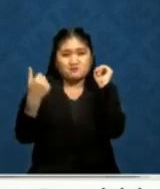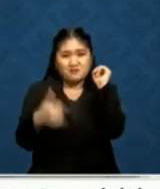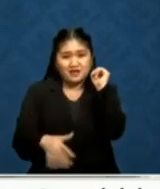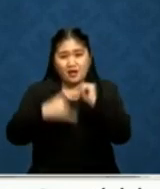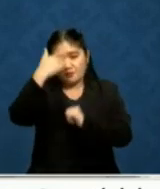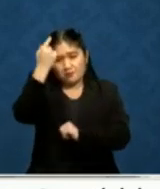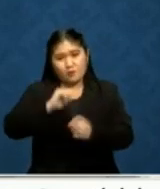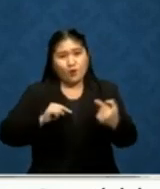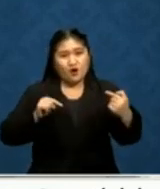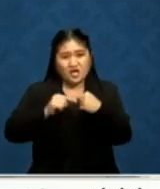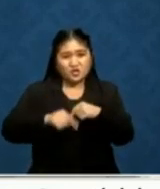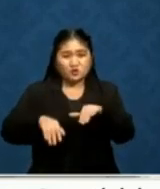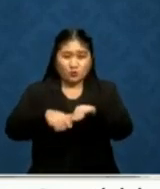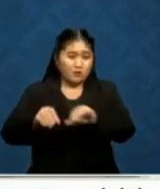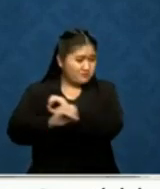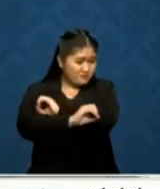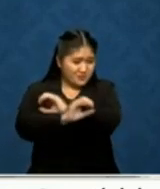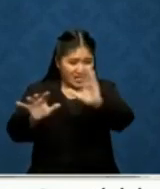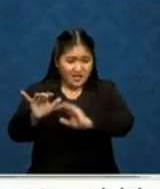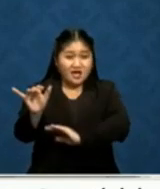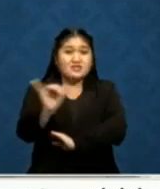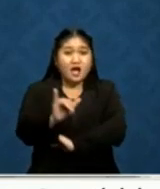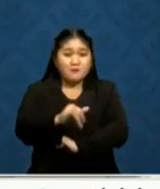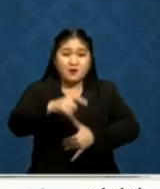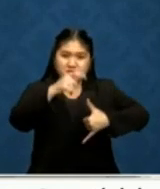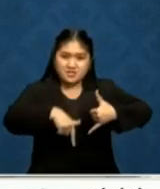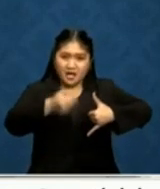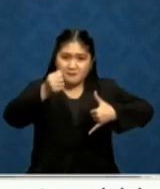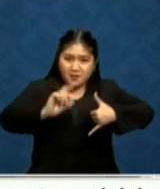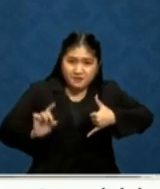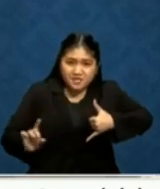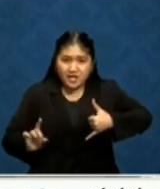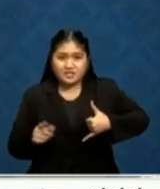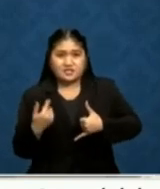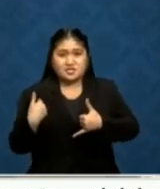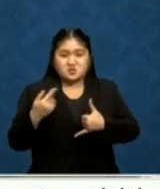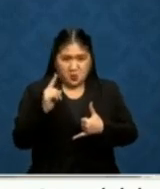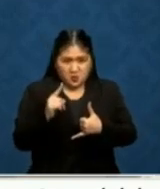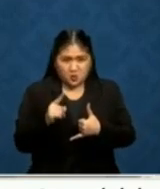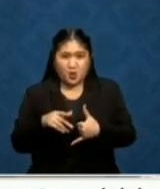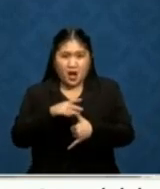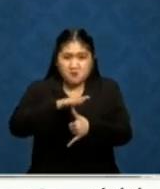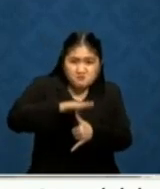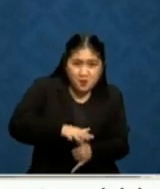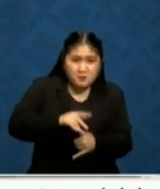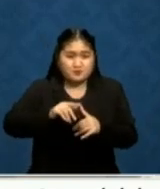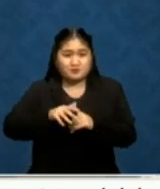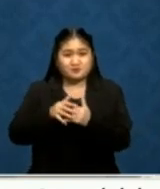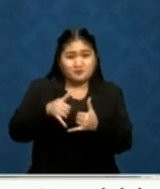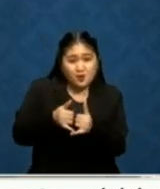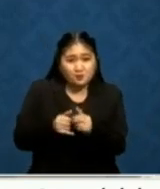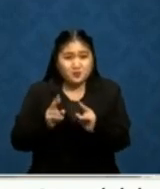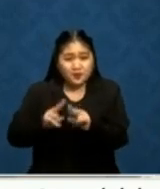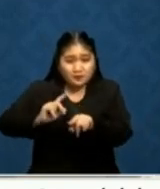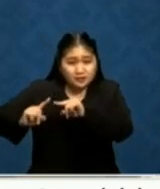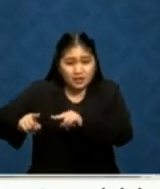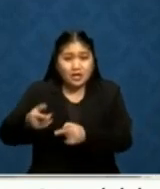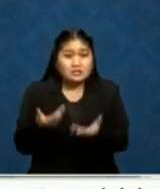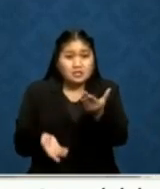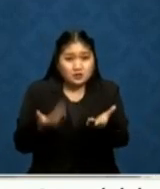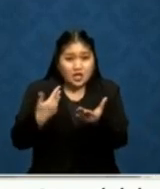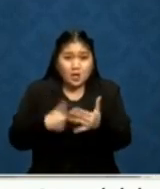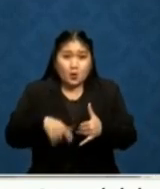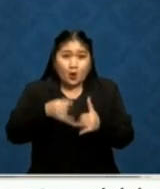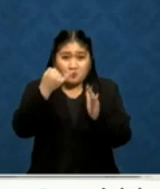ไม่ได้บัญญัติให้ชัดเจนลงไปว่าพฤติกรรมแบบไหนหรือแค่ไหนที่เรียกว่าเป็นการคุกคามทางเพศและยังบัญญัติให้ความผิดลักษณะ